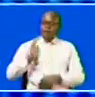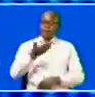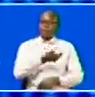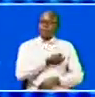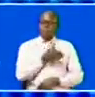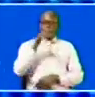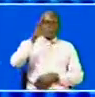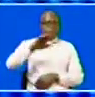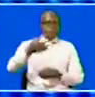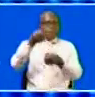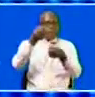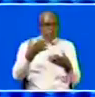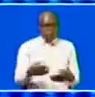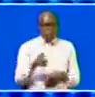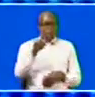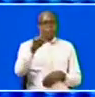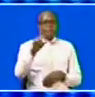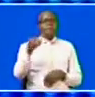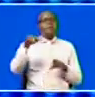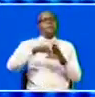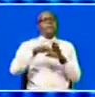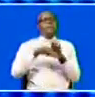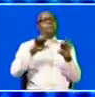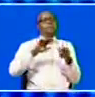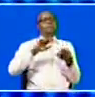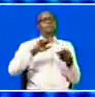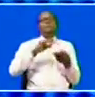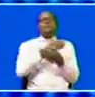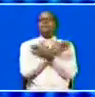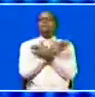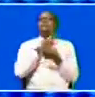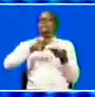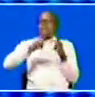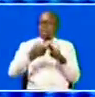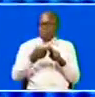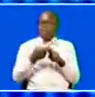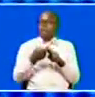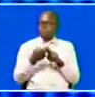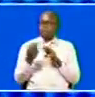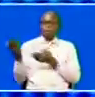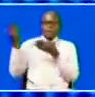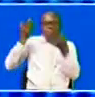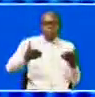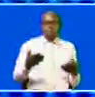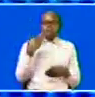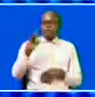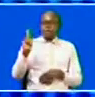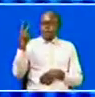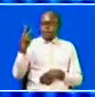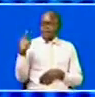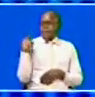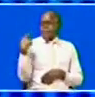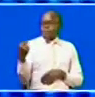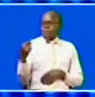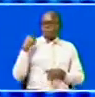bunge kujulishwa kuwa mmoja wa jamaa zake ana kampuni ya kuagiza sukari nchini. Katika siku za hivi karibuni, serikali imeendeleza vita